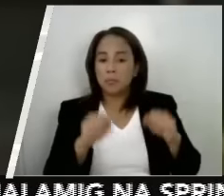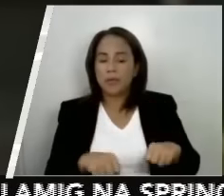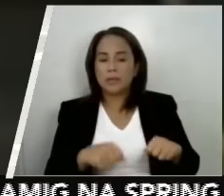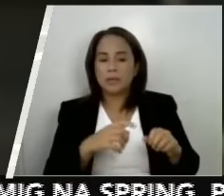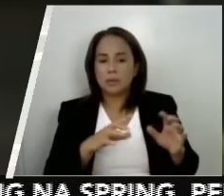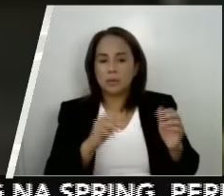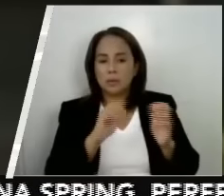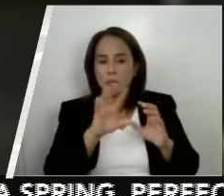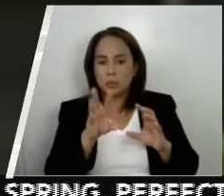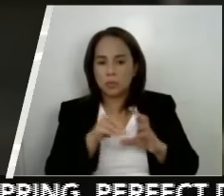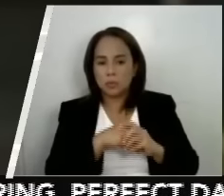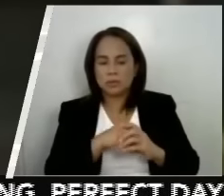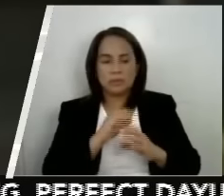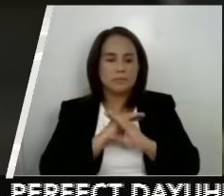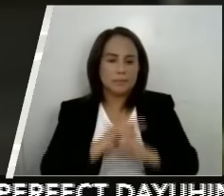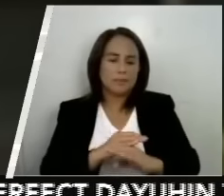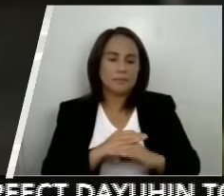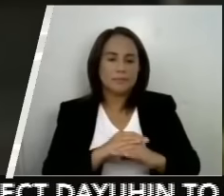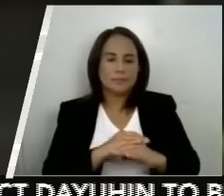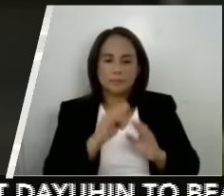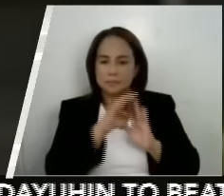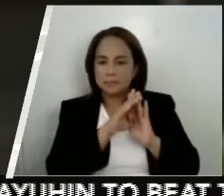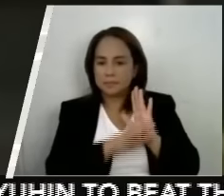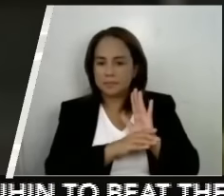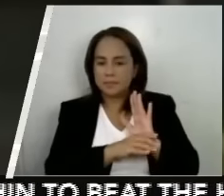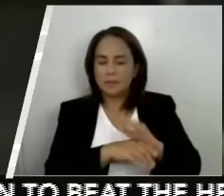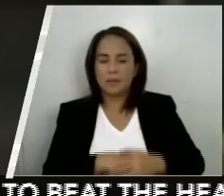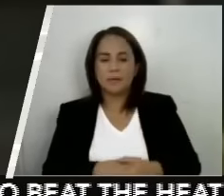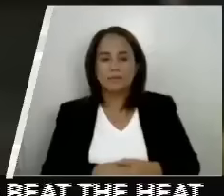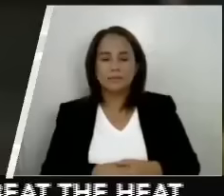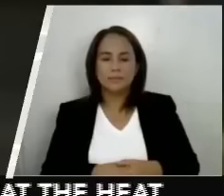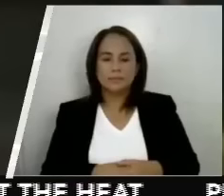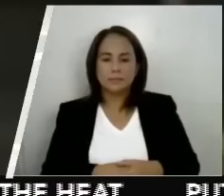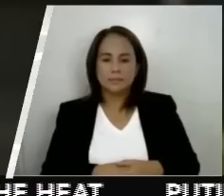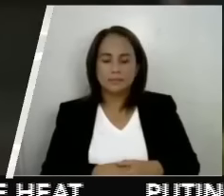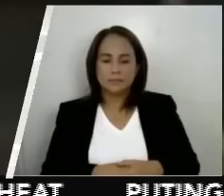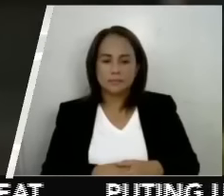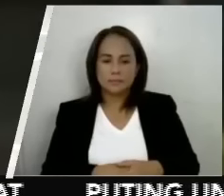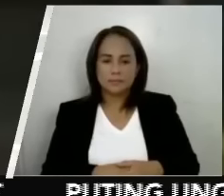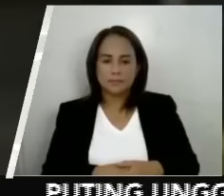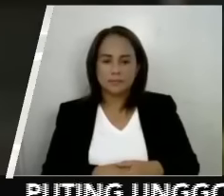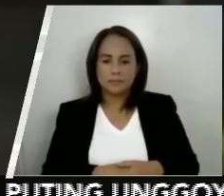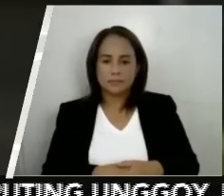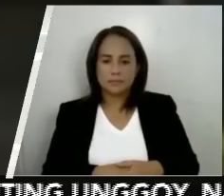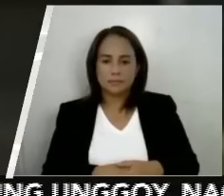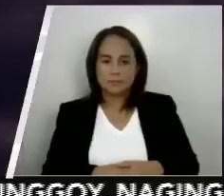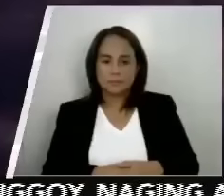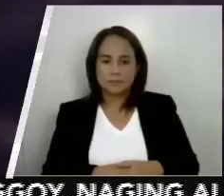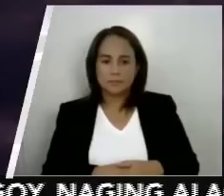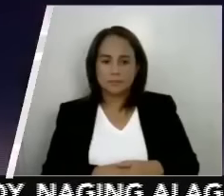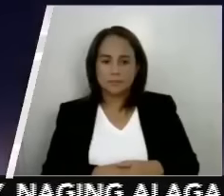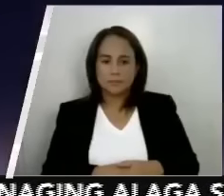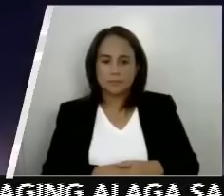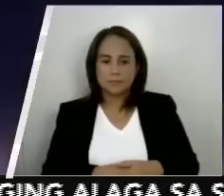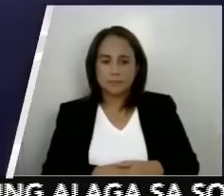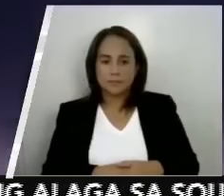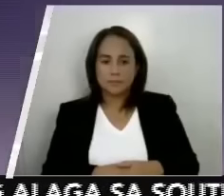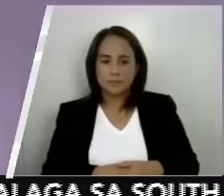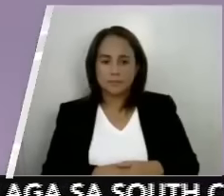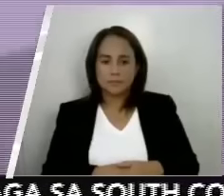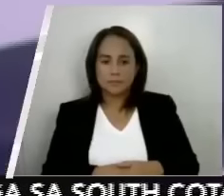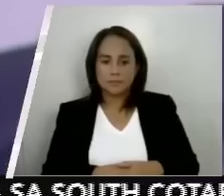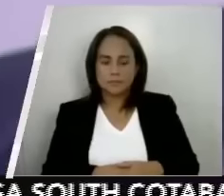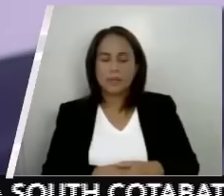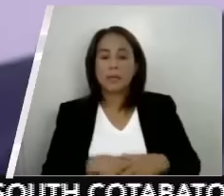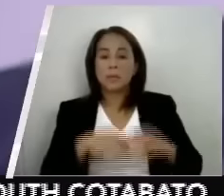sa blacklist. Para sa GMA Integrated News, Mariz Umali Nakatutok, 24 Horas. May posibleng